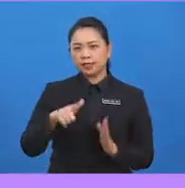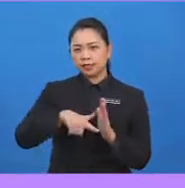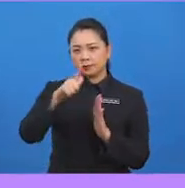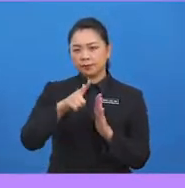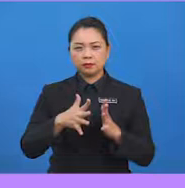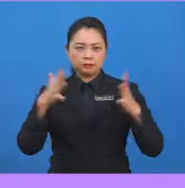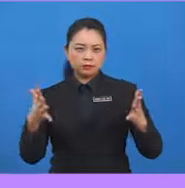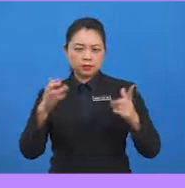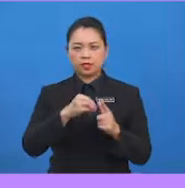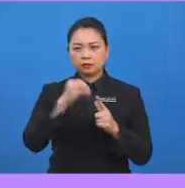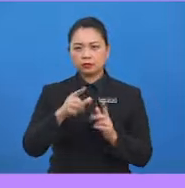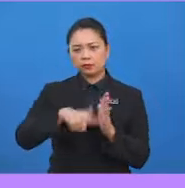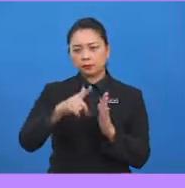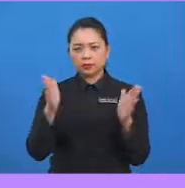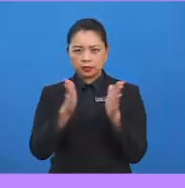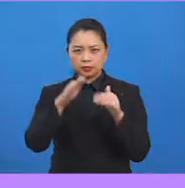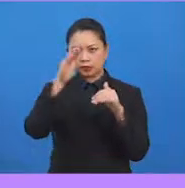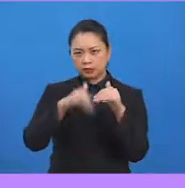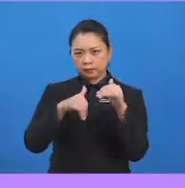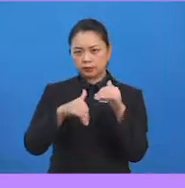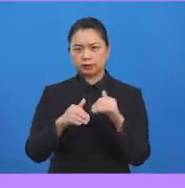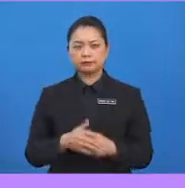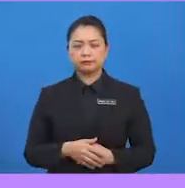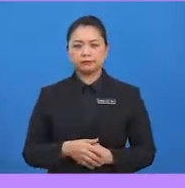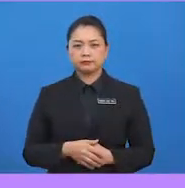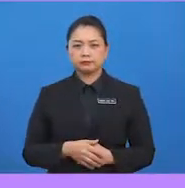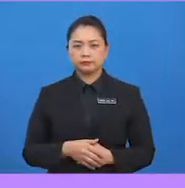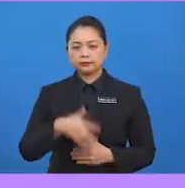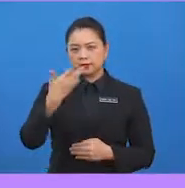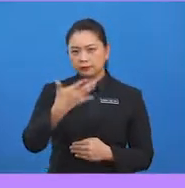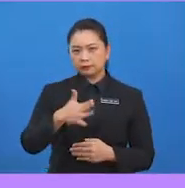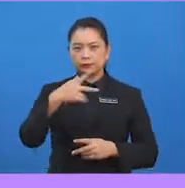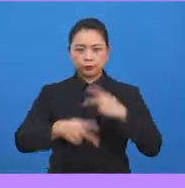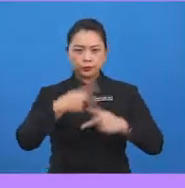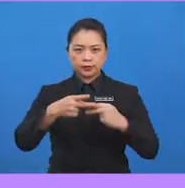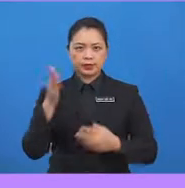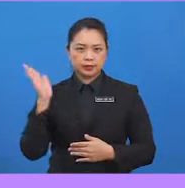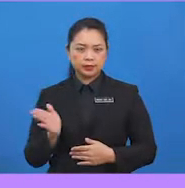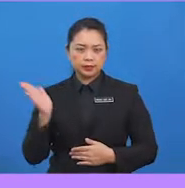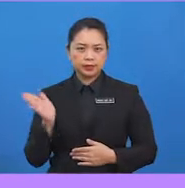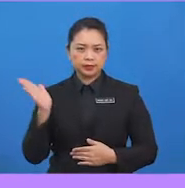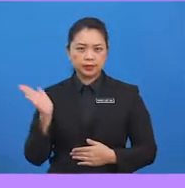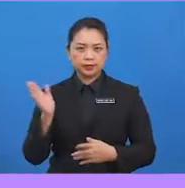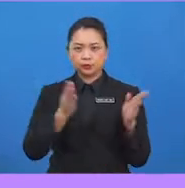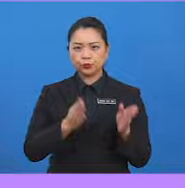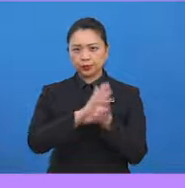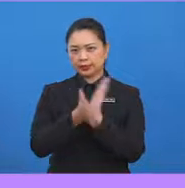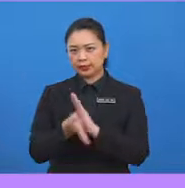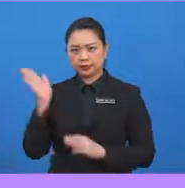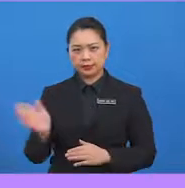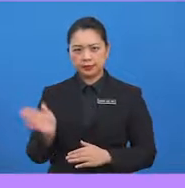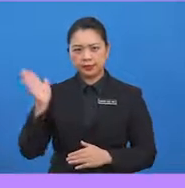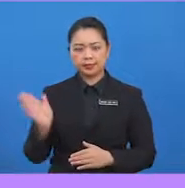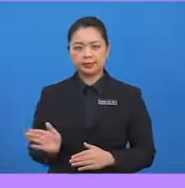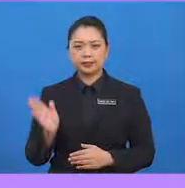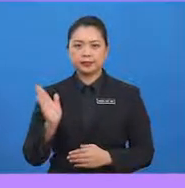besar atau lebih kecil daripadanya. Setelah proses pengaloyan, maka beginilah susunan dalam aloi.